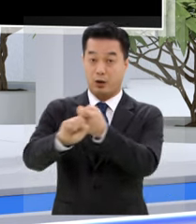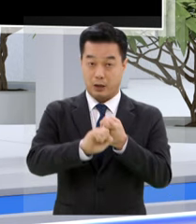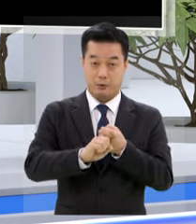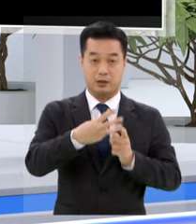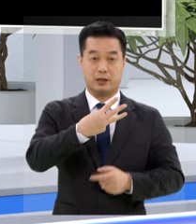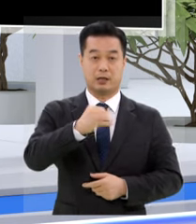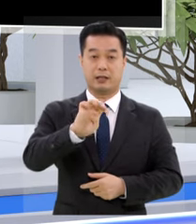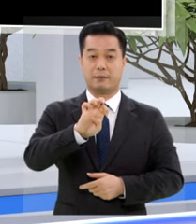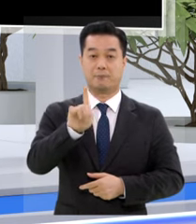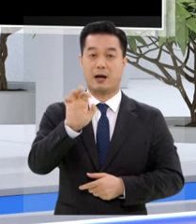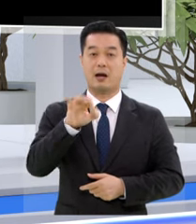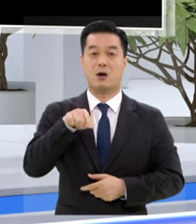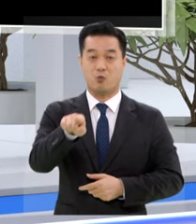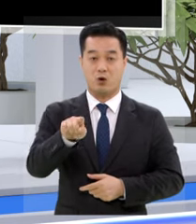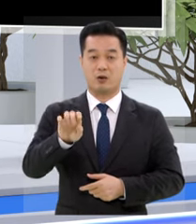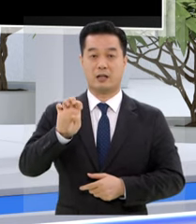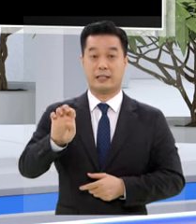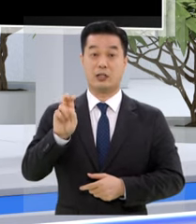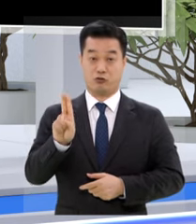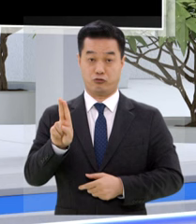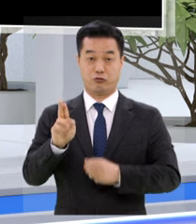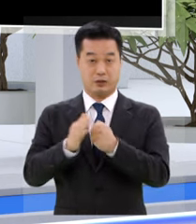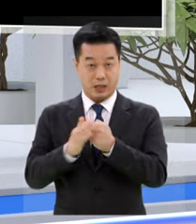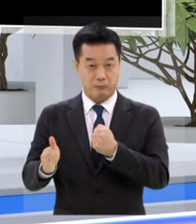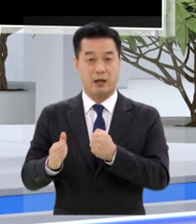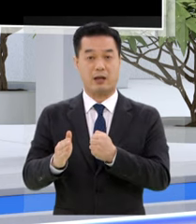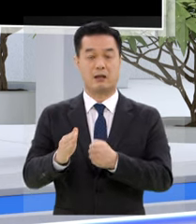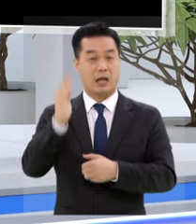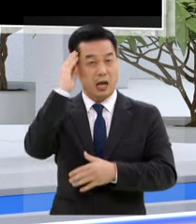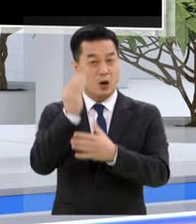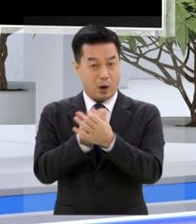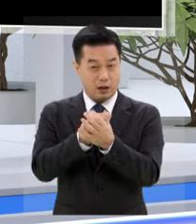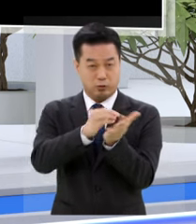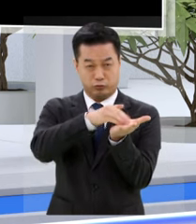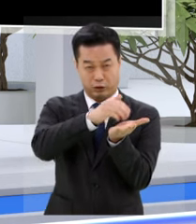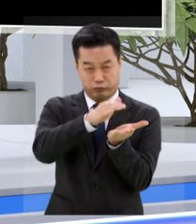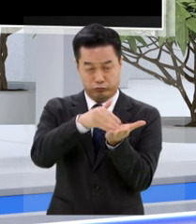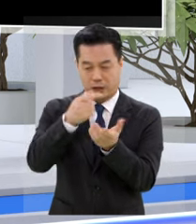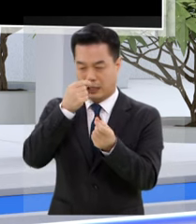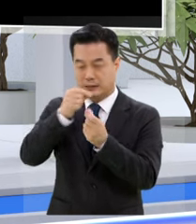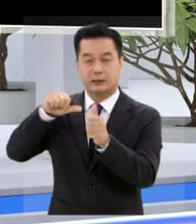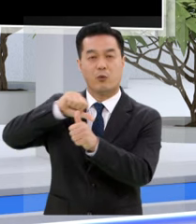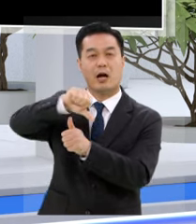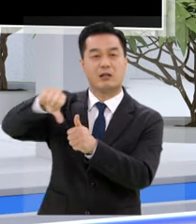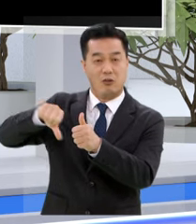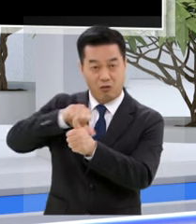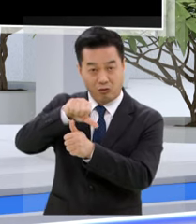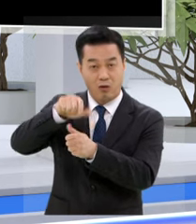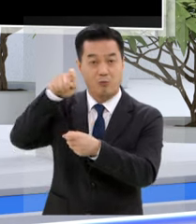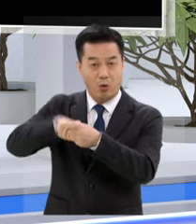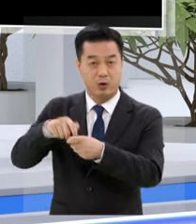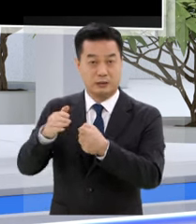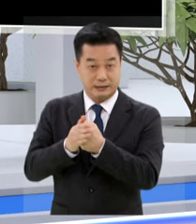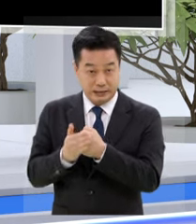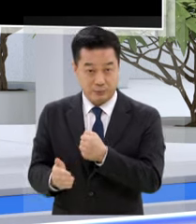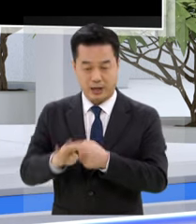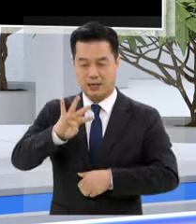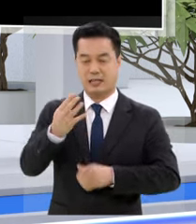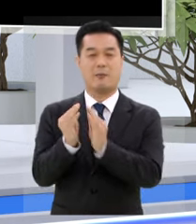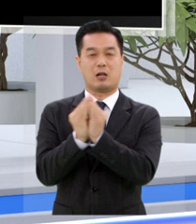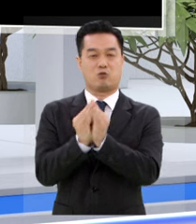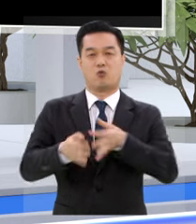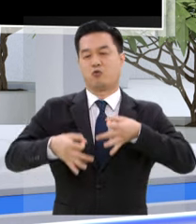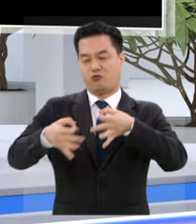파워 이유 계획에 따라 화성연료 퇴출과 친환경 전환의 속도를 높이기 위해 약 400조원 규모의 투자를